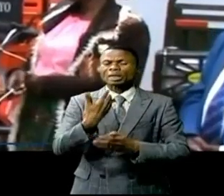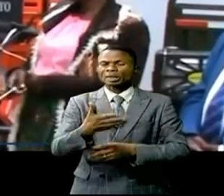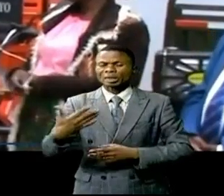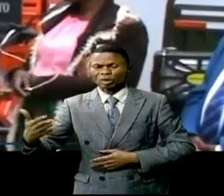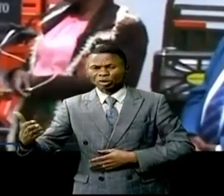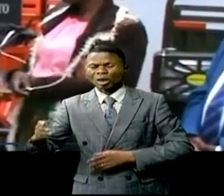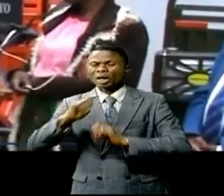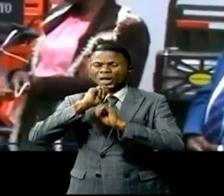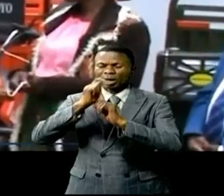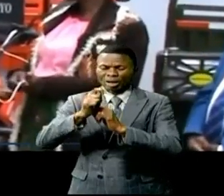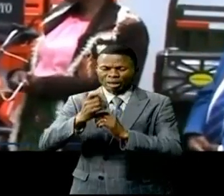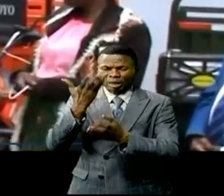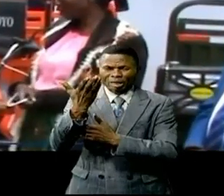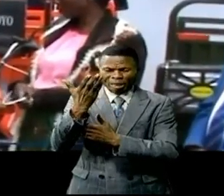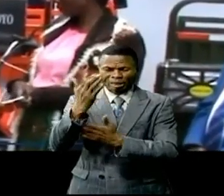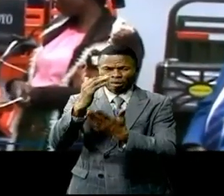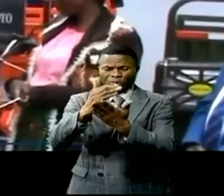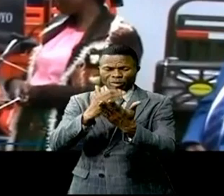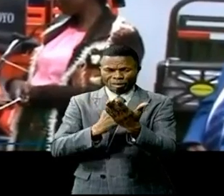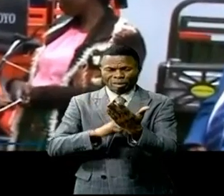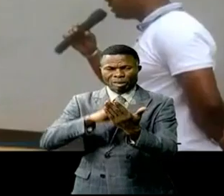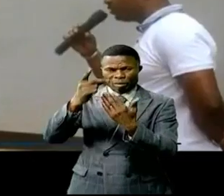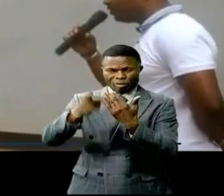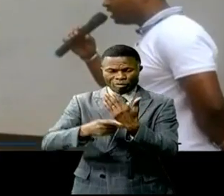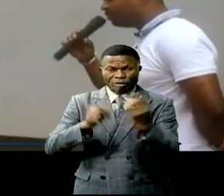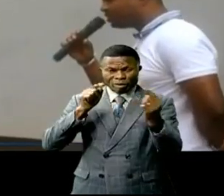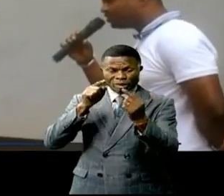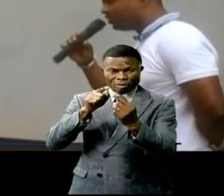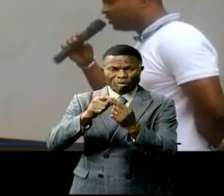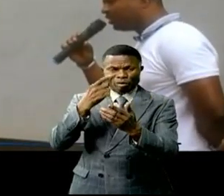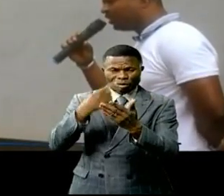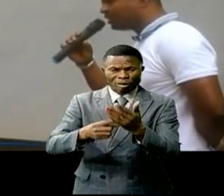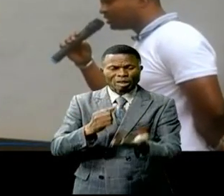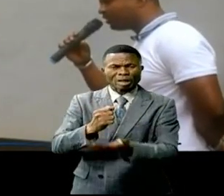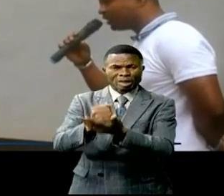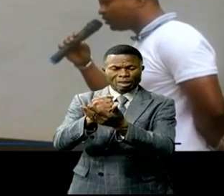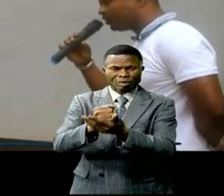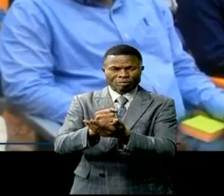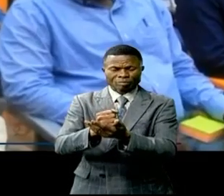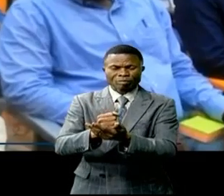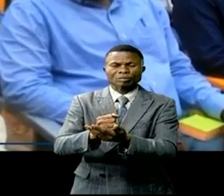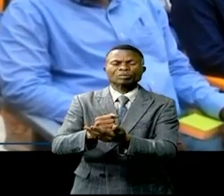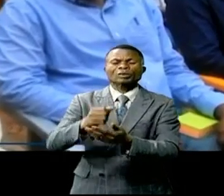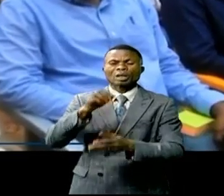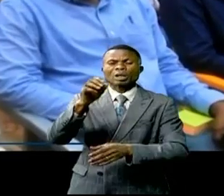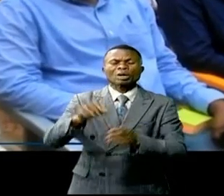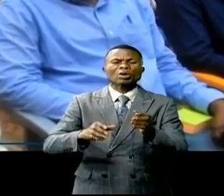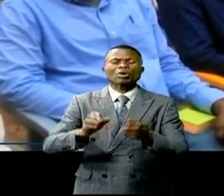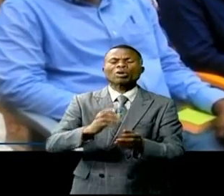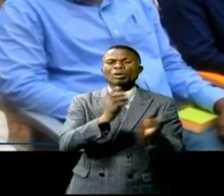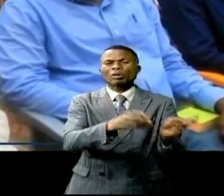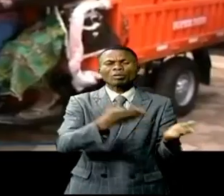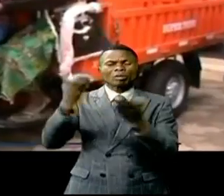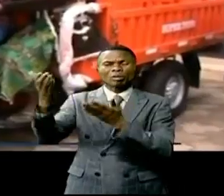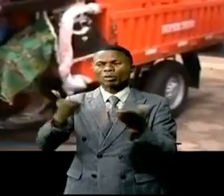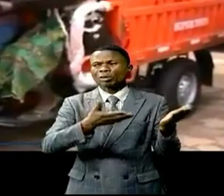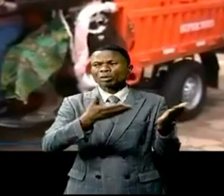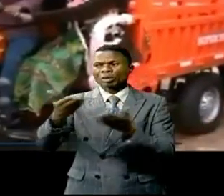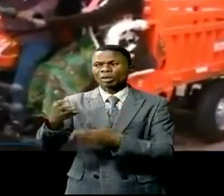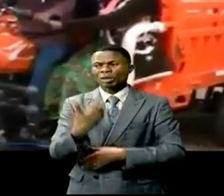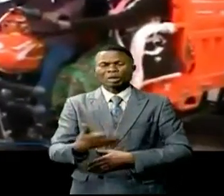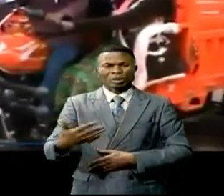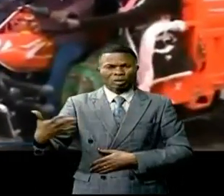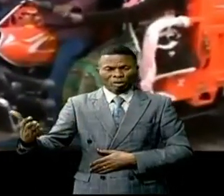de l'appel à projet suspensionné. L'objectif est de faciliter la collecte ainsi que l'évacuation de certains produits